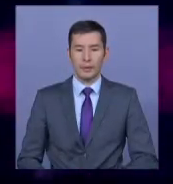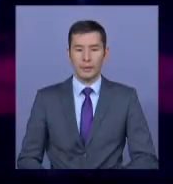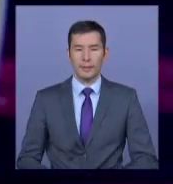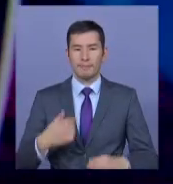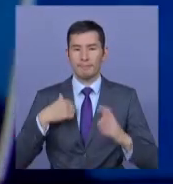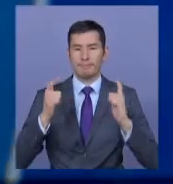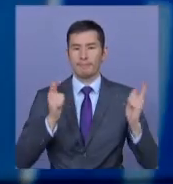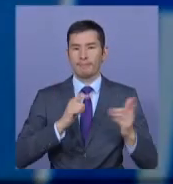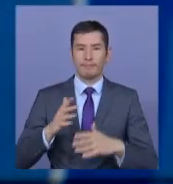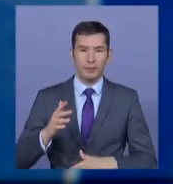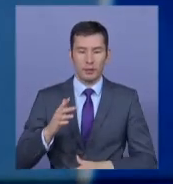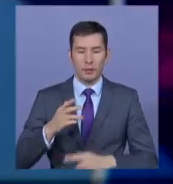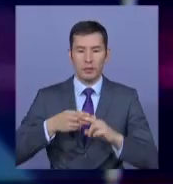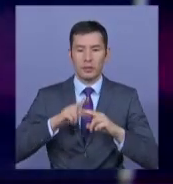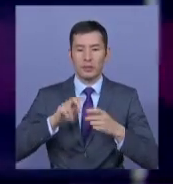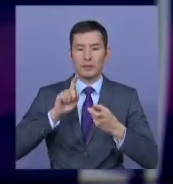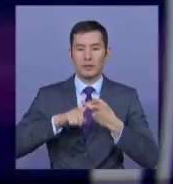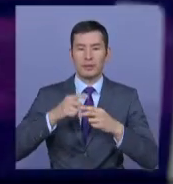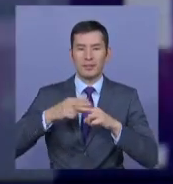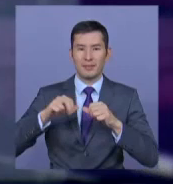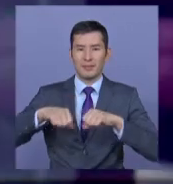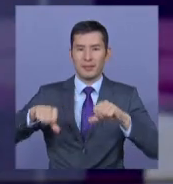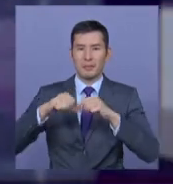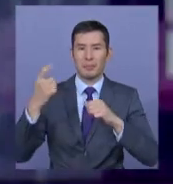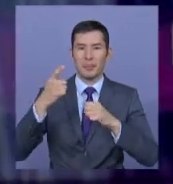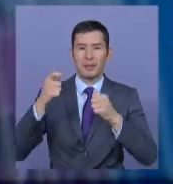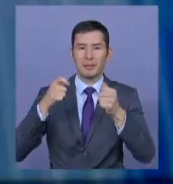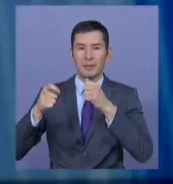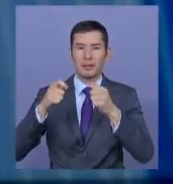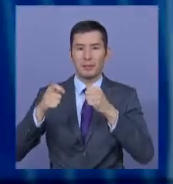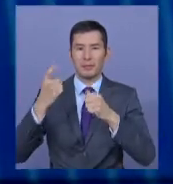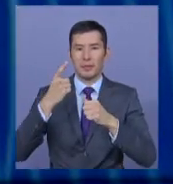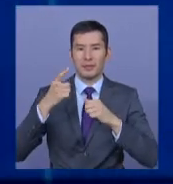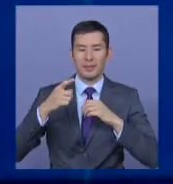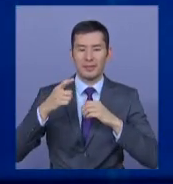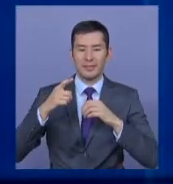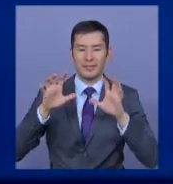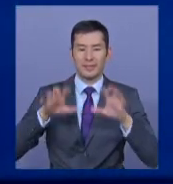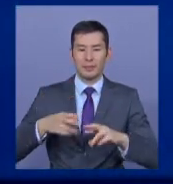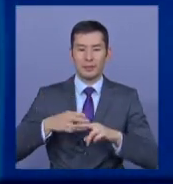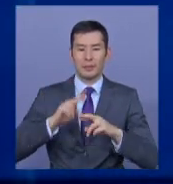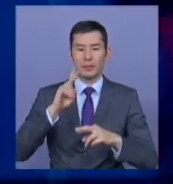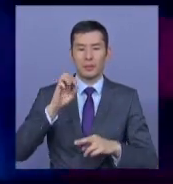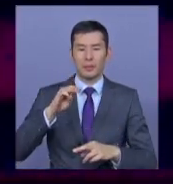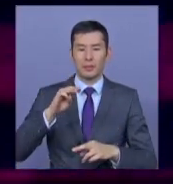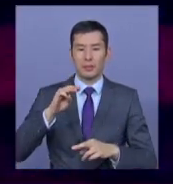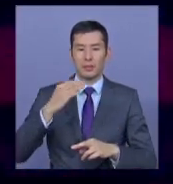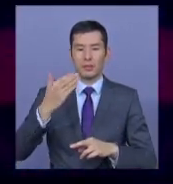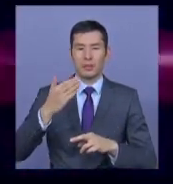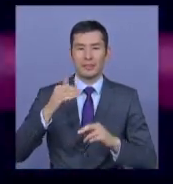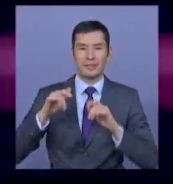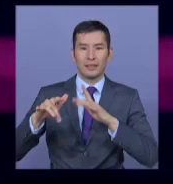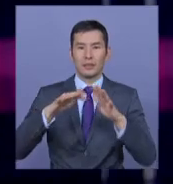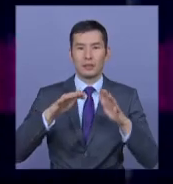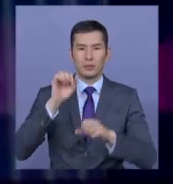Келіспейміз. Сыбайлас жемқорлыққа қарсы күрес агенттігі бірінші департаментінің басшысы Қанат Сүлейменов Бағдат Мәнізоровтың ісінің тоқтатылуына қатысты